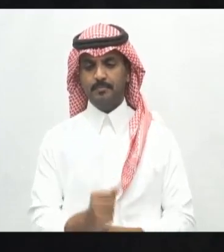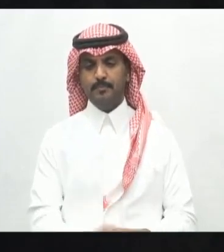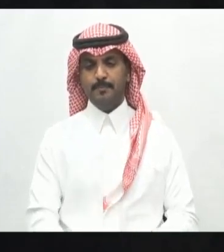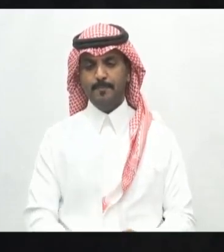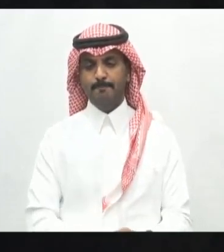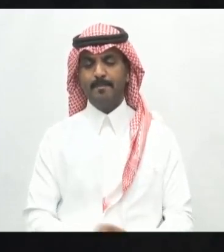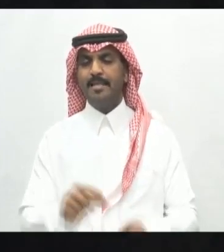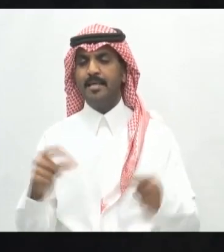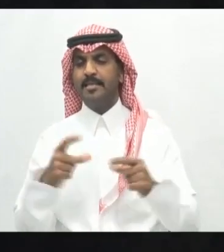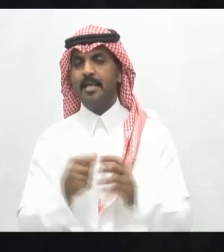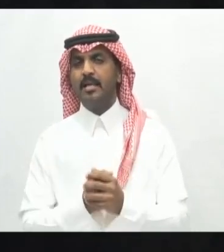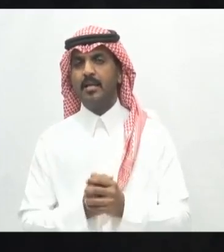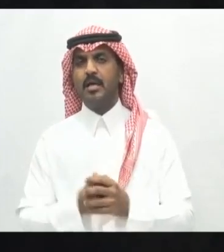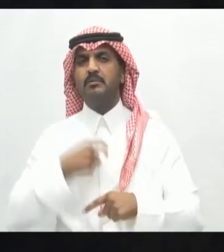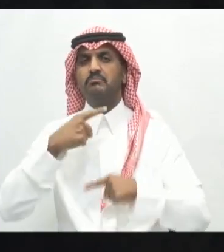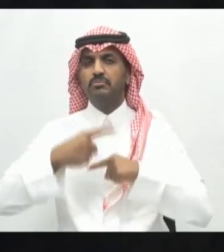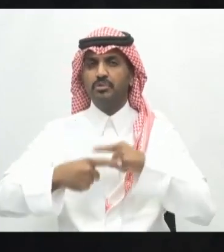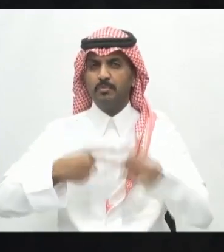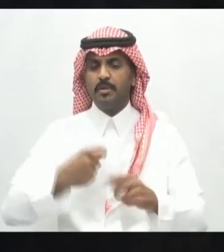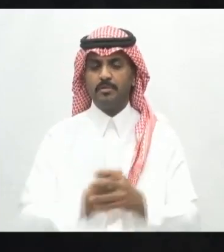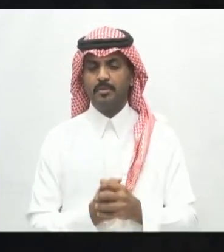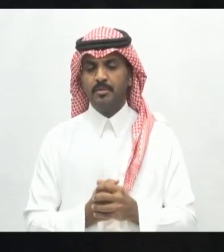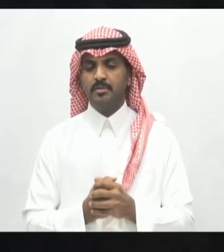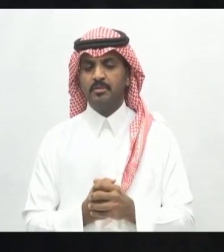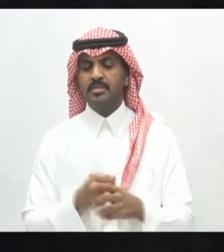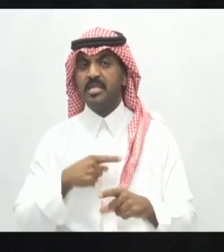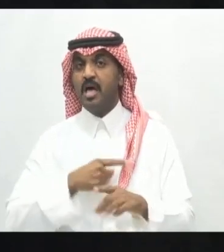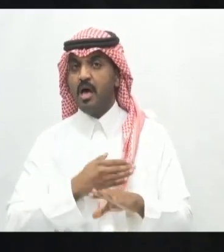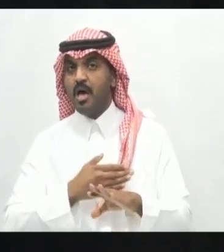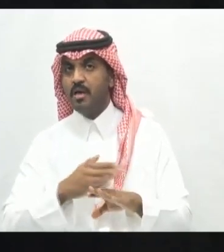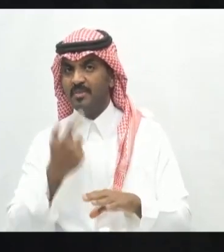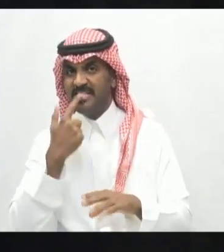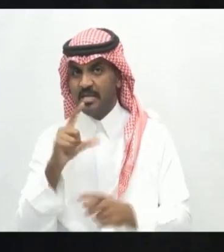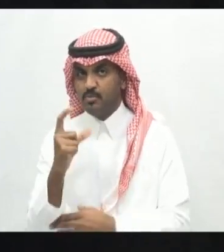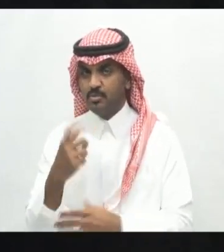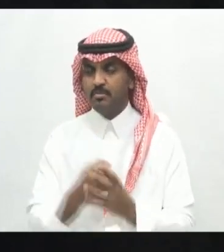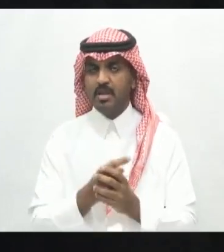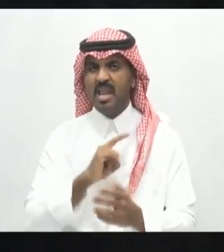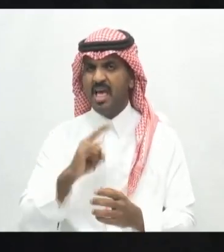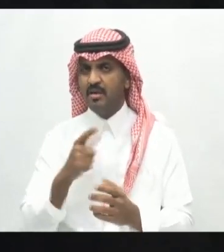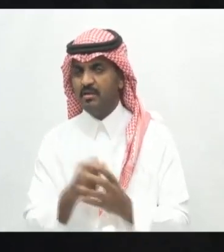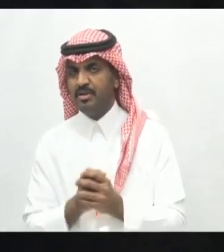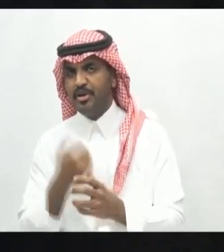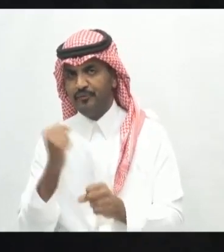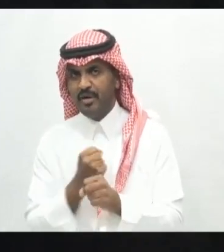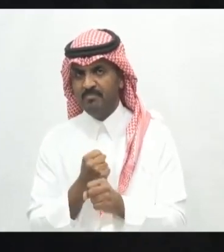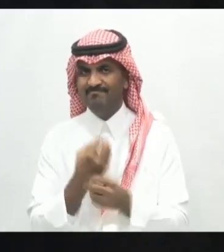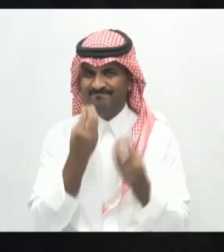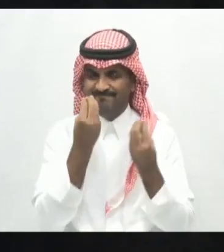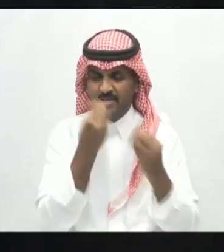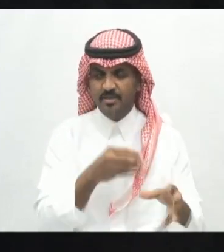على على ماذا على الدوام في سائر عمر المسلم انه لا يحل له ان يقترف هذا